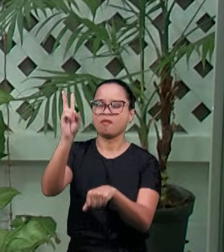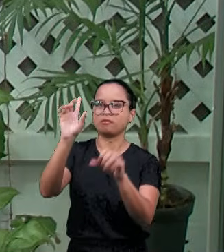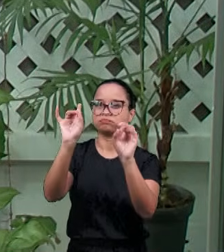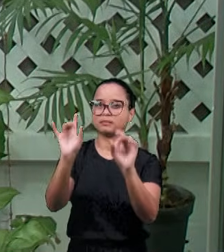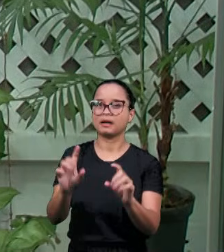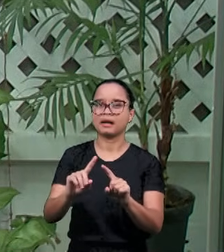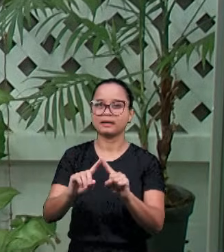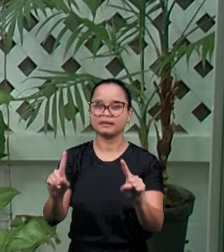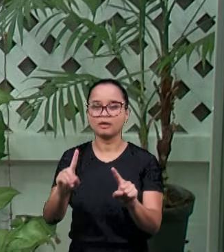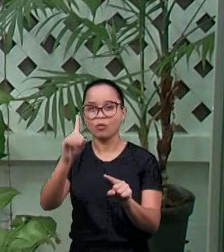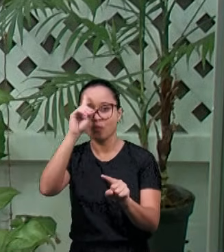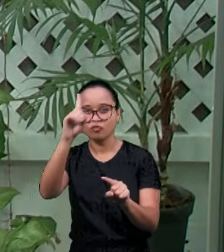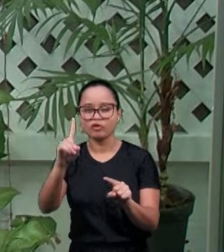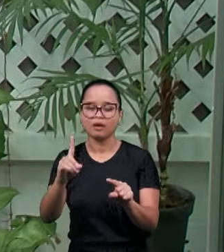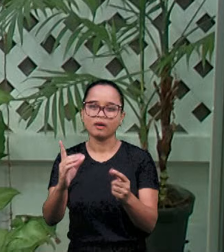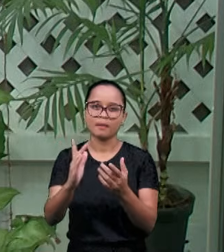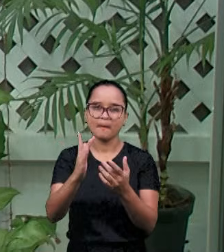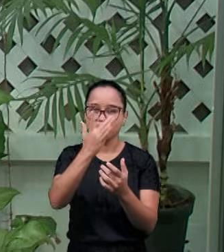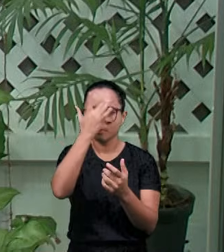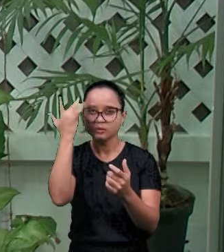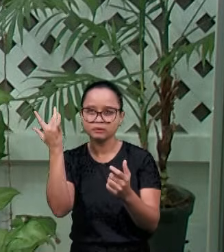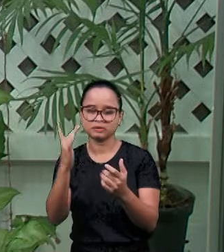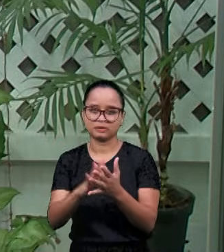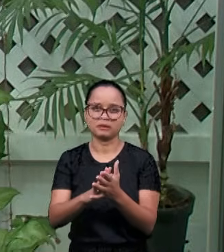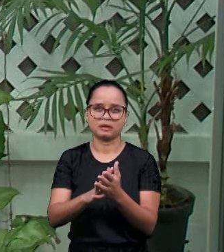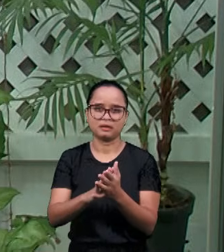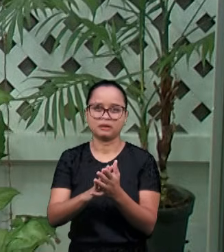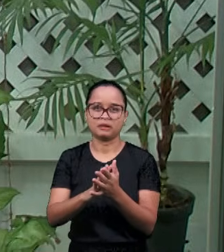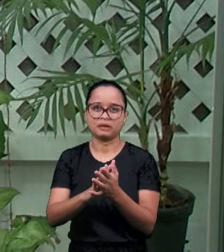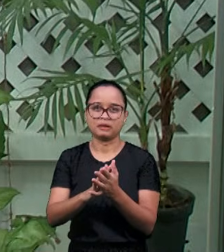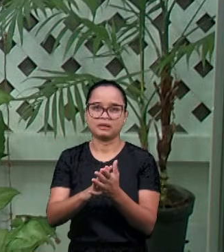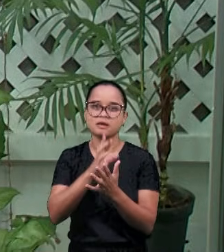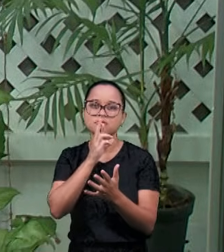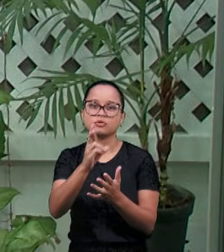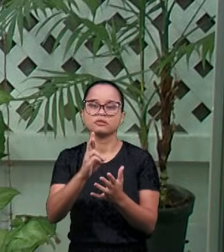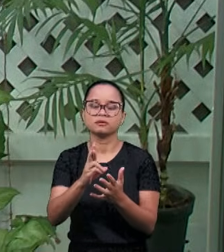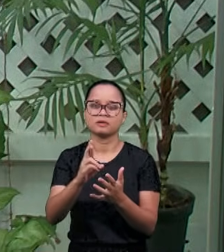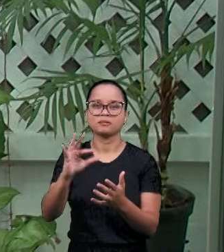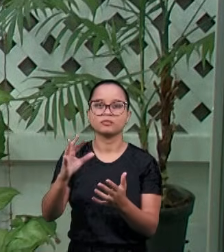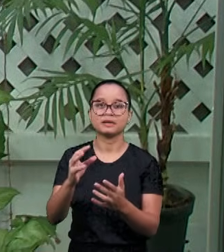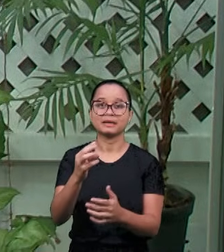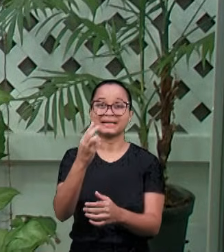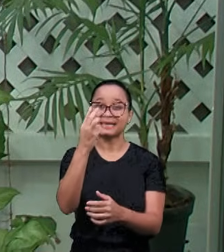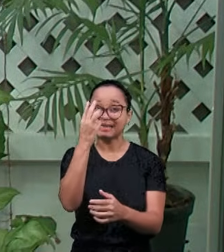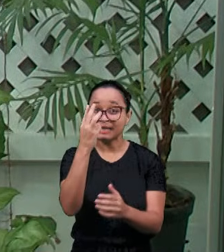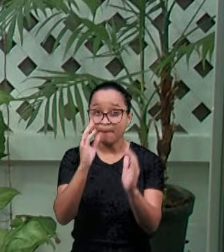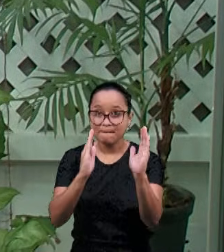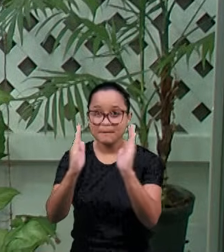a même mis ici une observation, une perle. Elle prend 3 ans